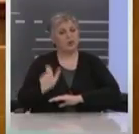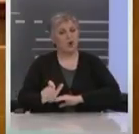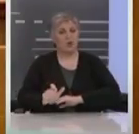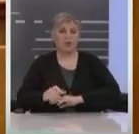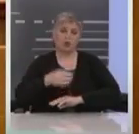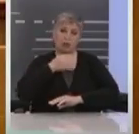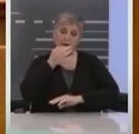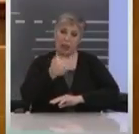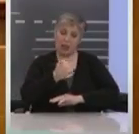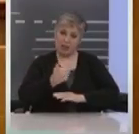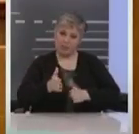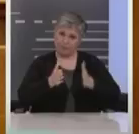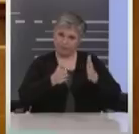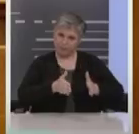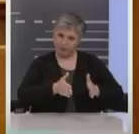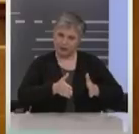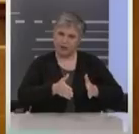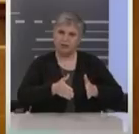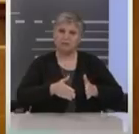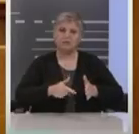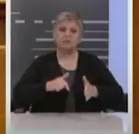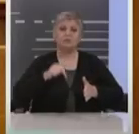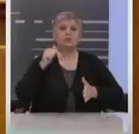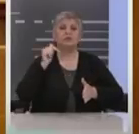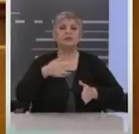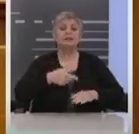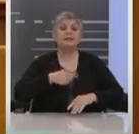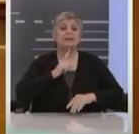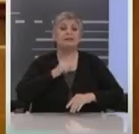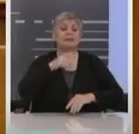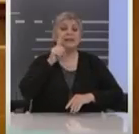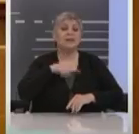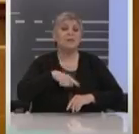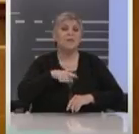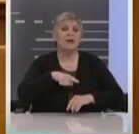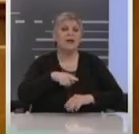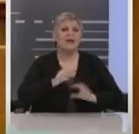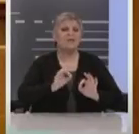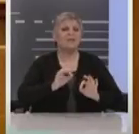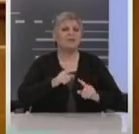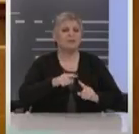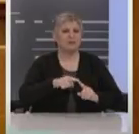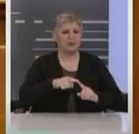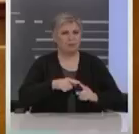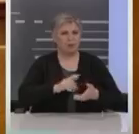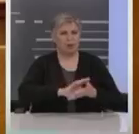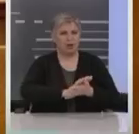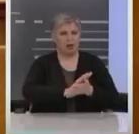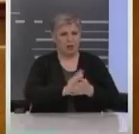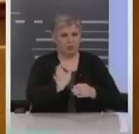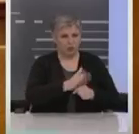μια τη μέρα της καταστροφής ότι έχουν